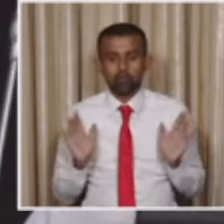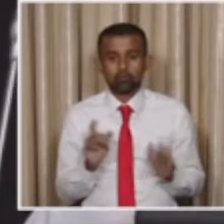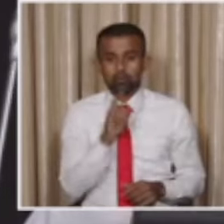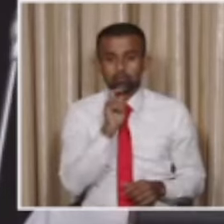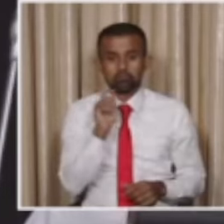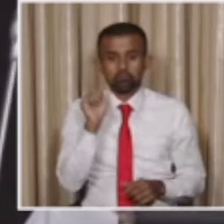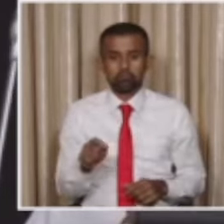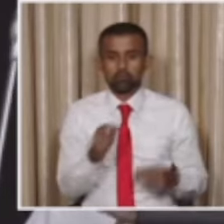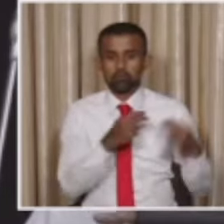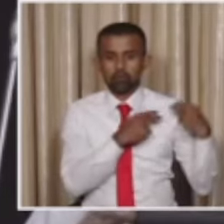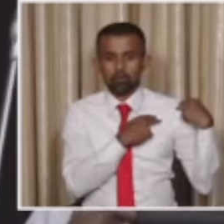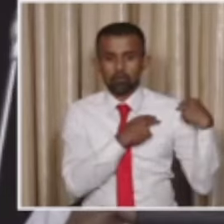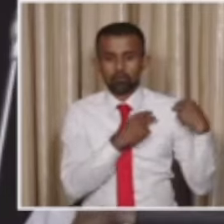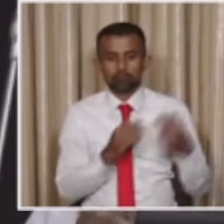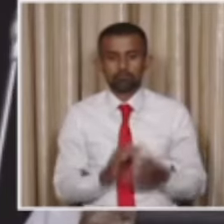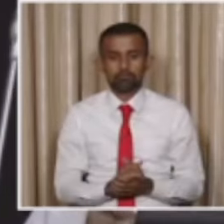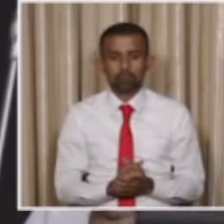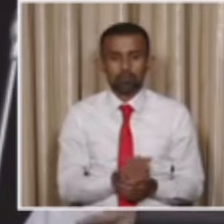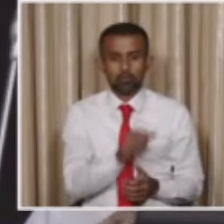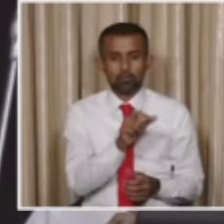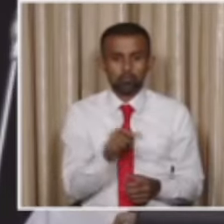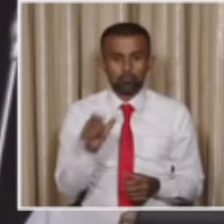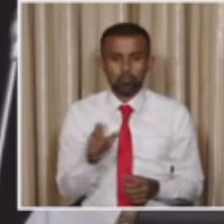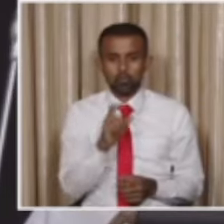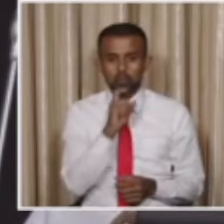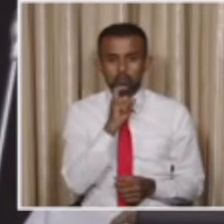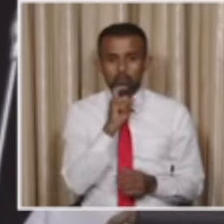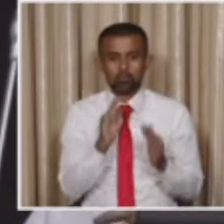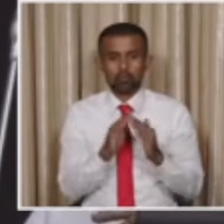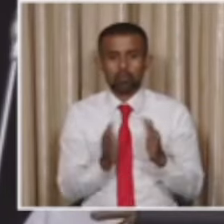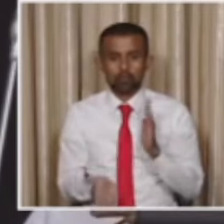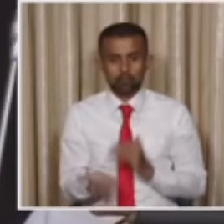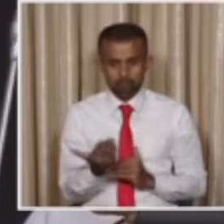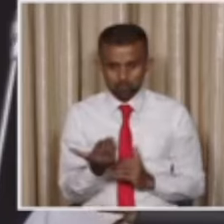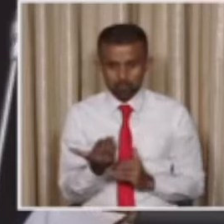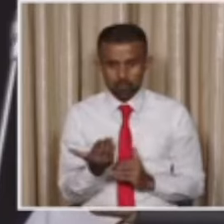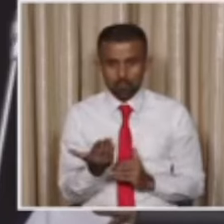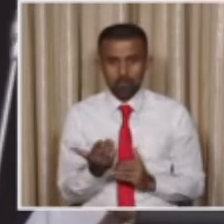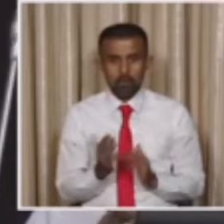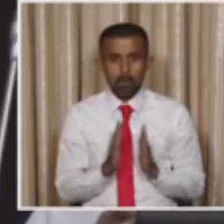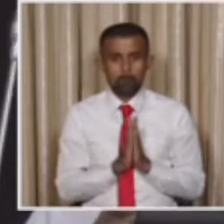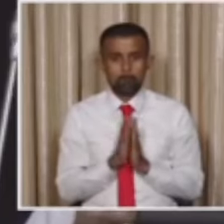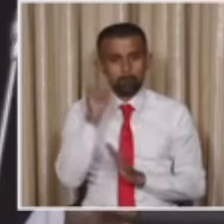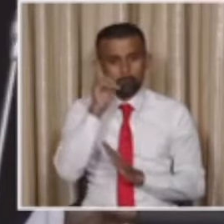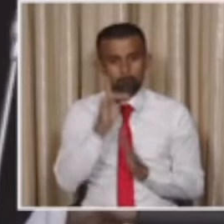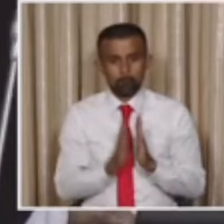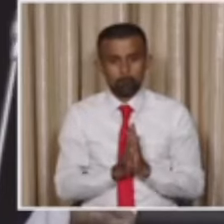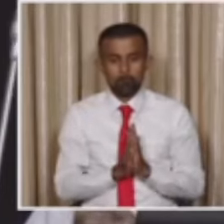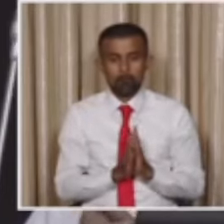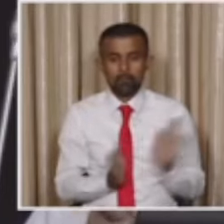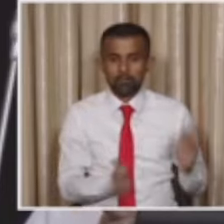තියෙන වගකීම. මිනිස්සු අධිකරණයට යන්නේ පන්සලට, දේවාලයට, කෝවිලට